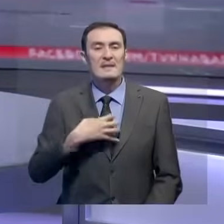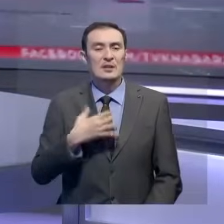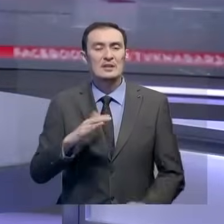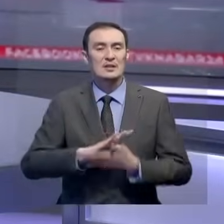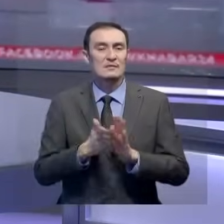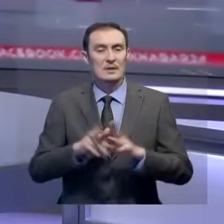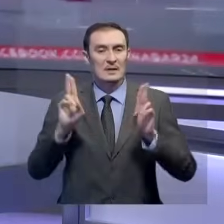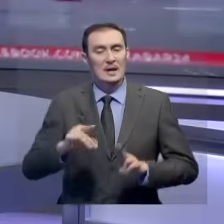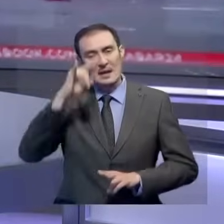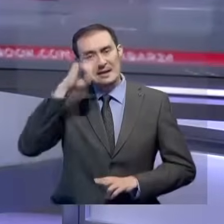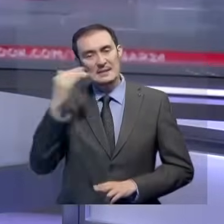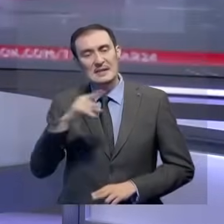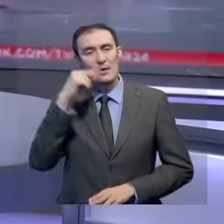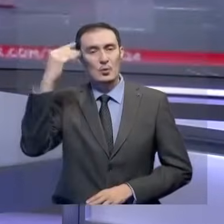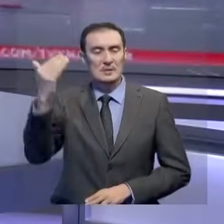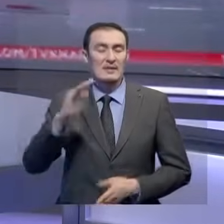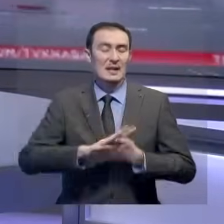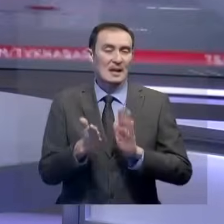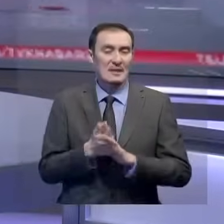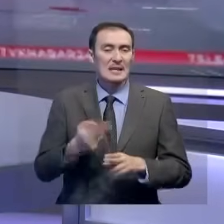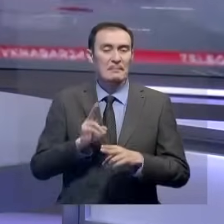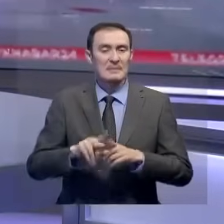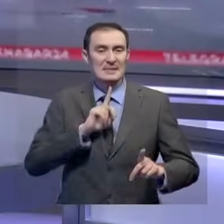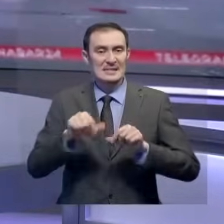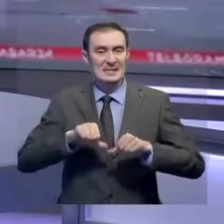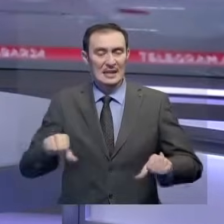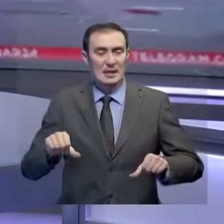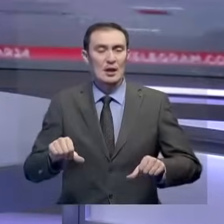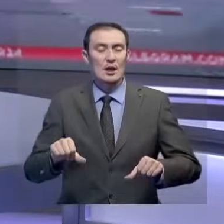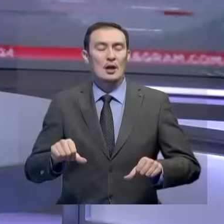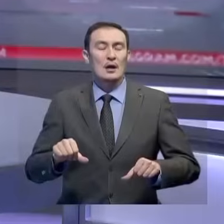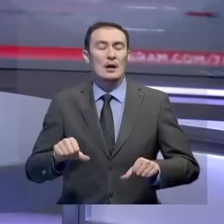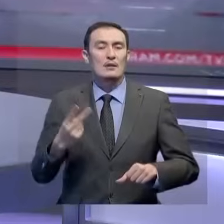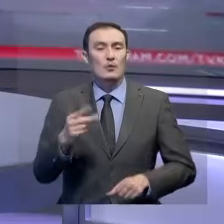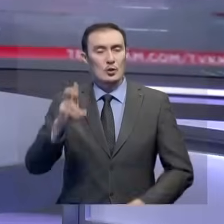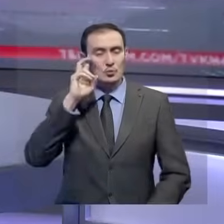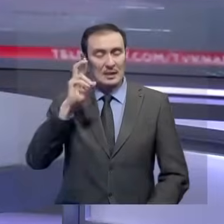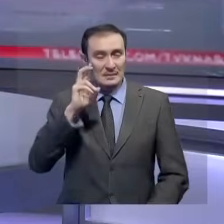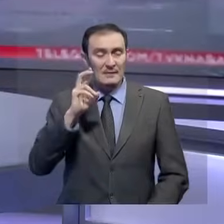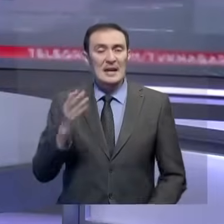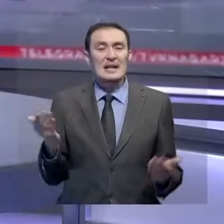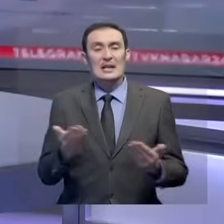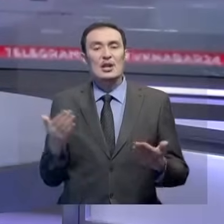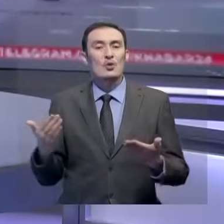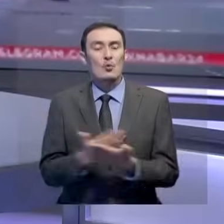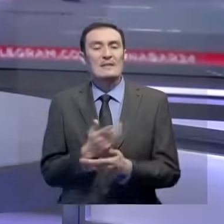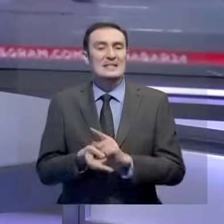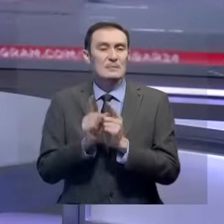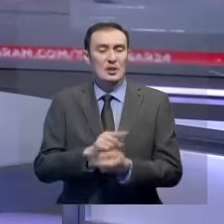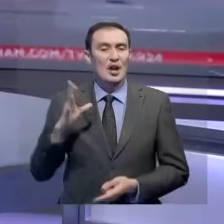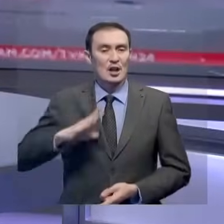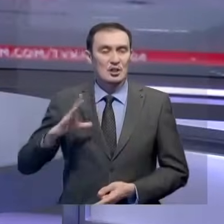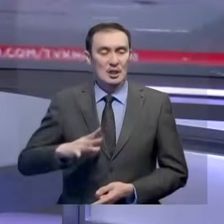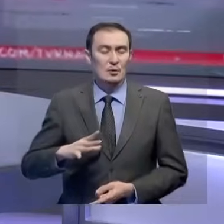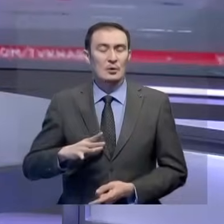обучения, казахстанского или российского. Договорились об этом на заседании межправительственной комиссии двух стран. Какие еще изменения ожидают